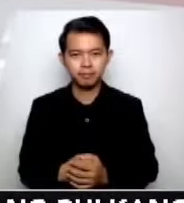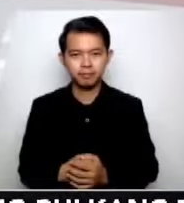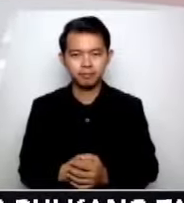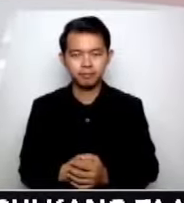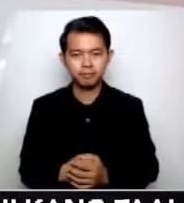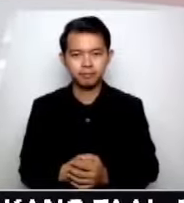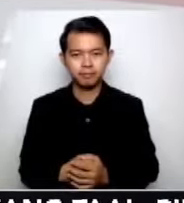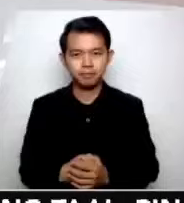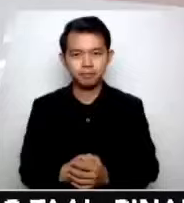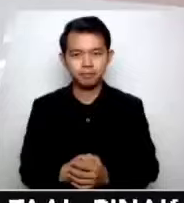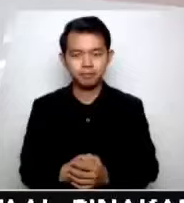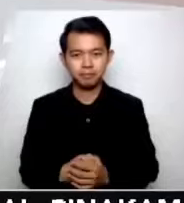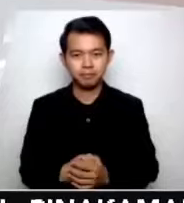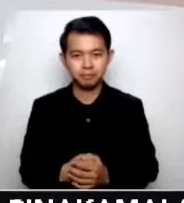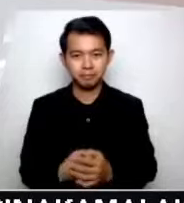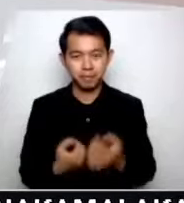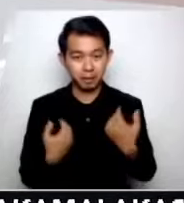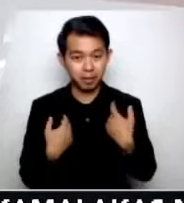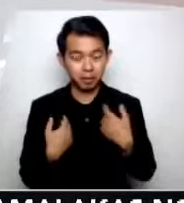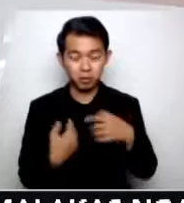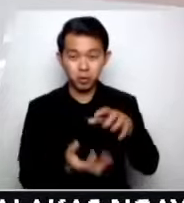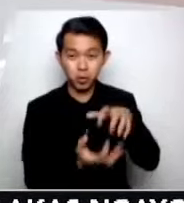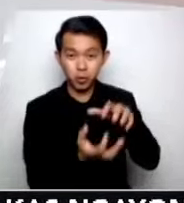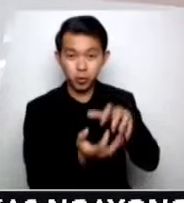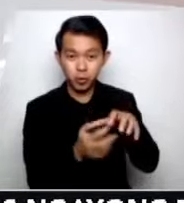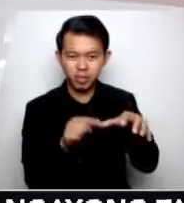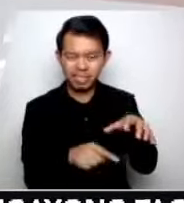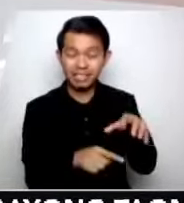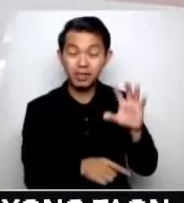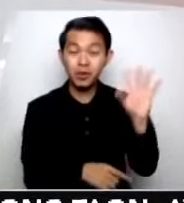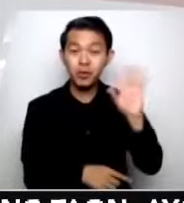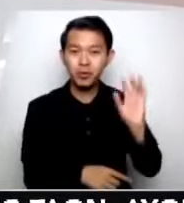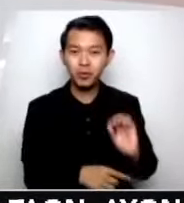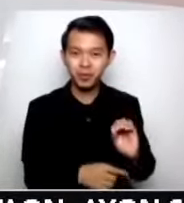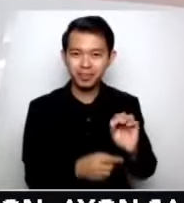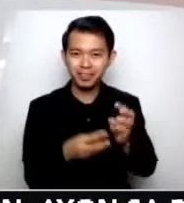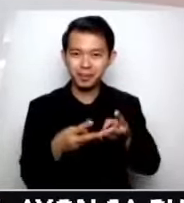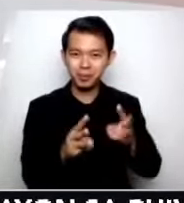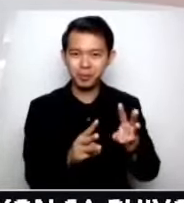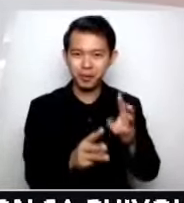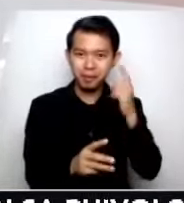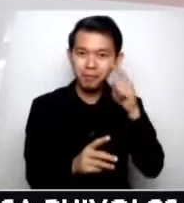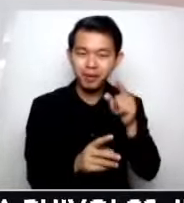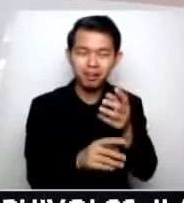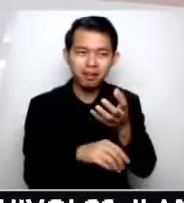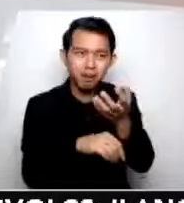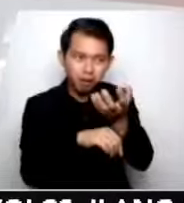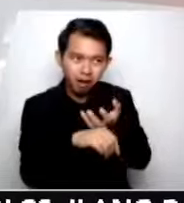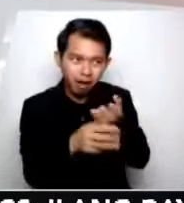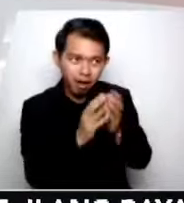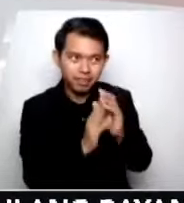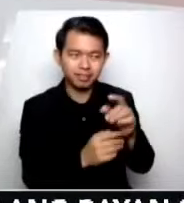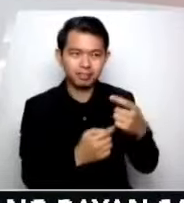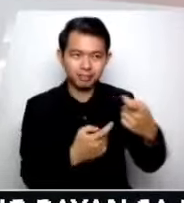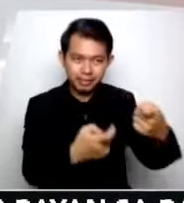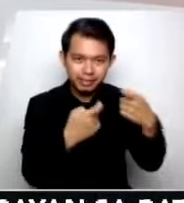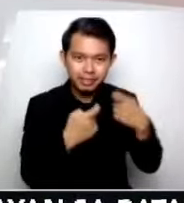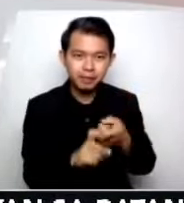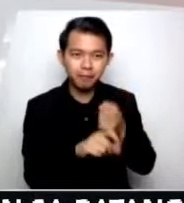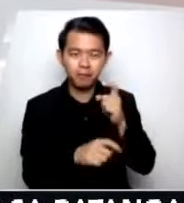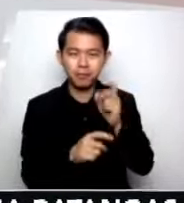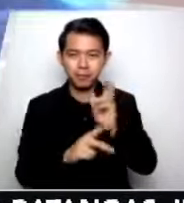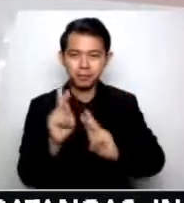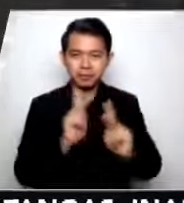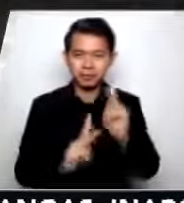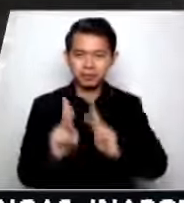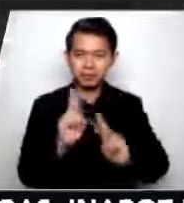may kakaibang paraan ang aso sa isang resort sa Negros Oriental para makahingi ng treats sa mga guests. Gustuhan na yan sa report ni Ian